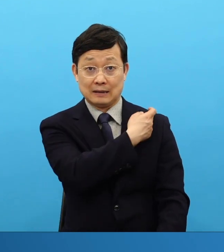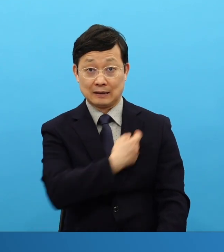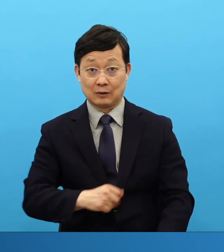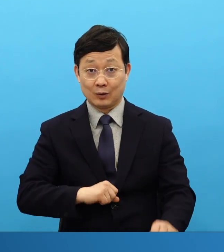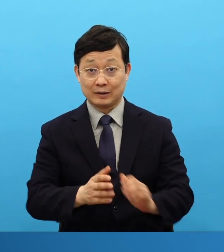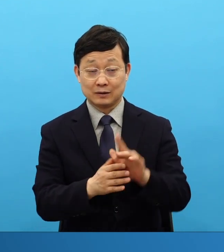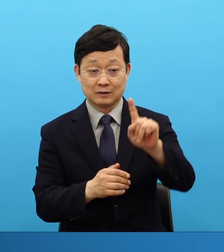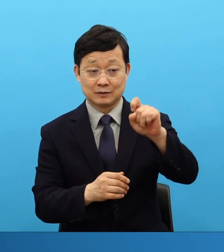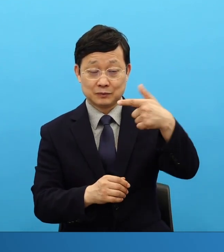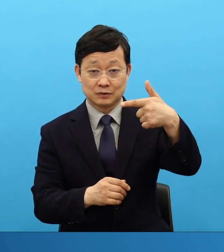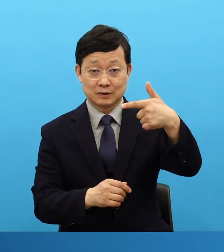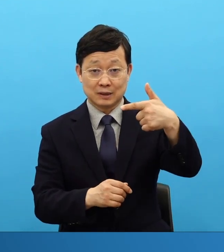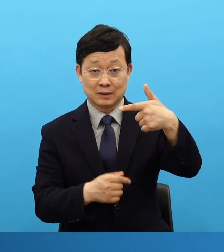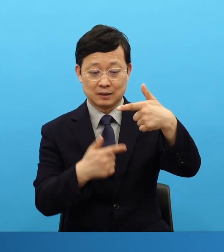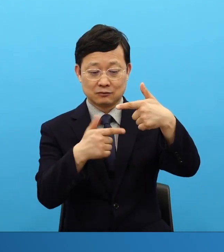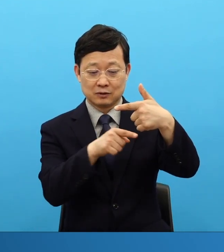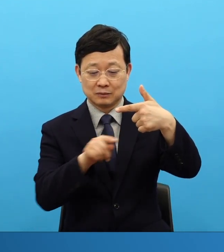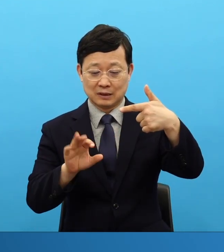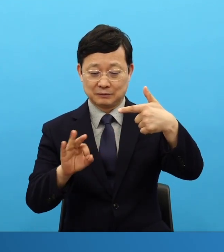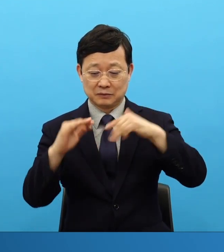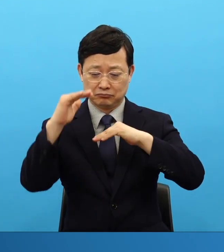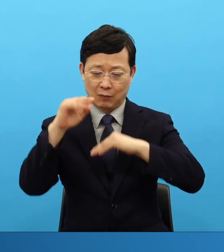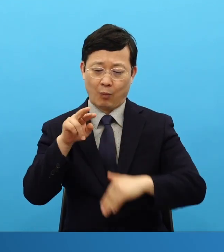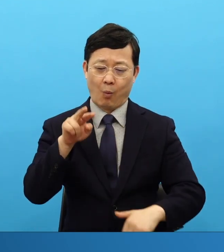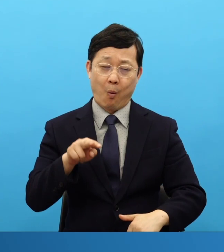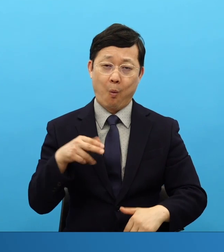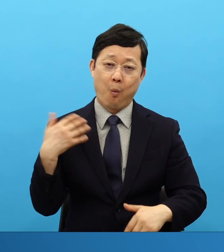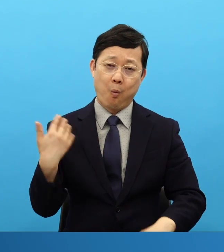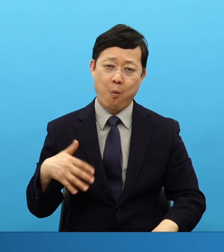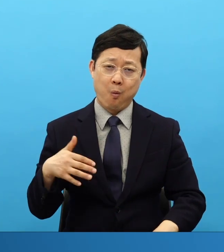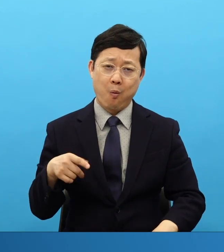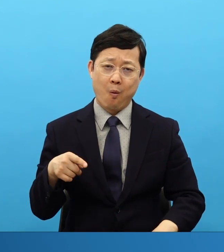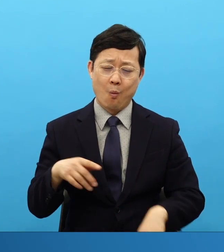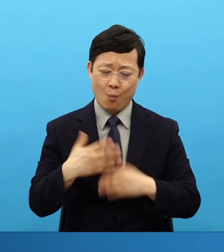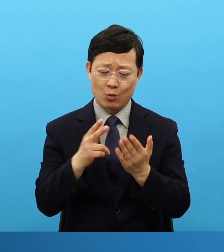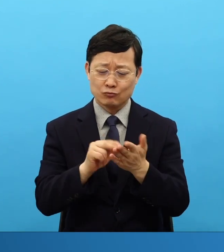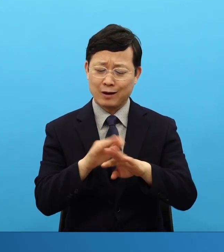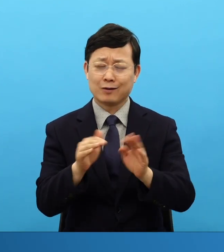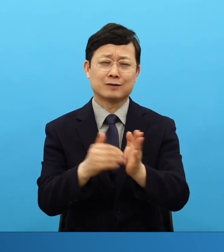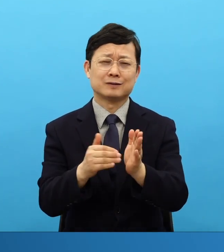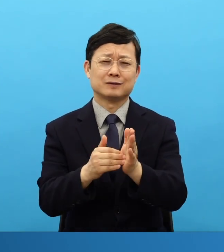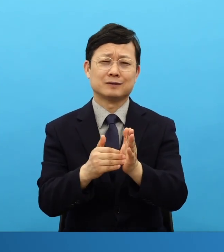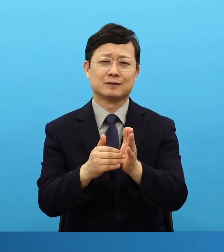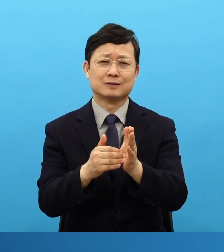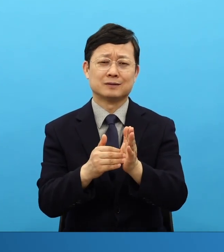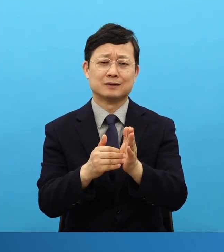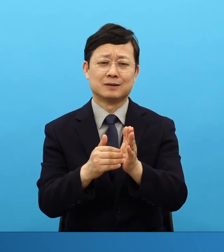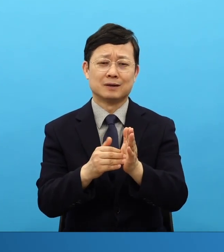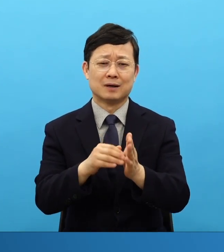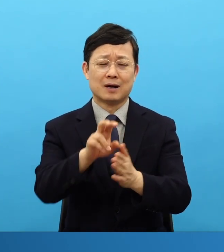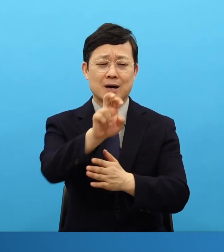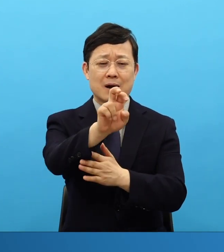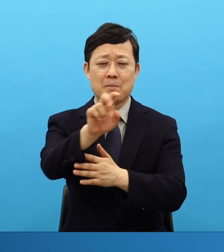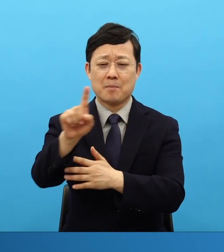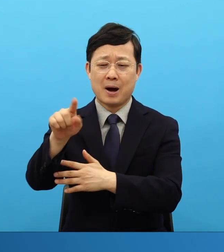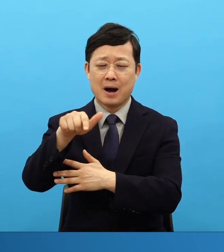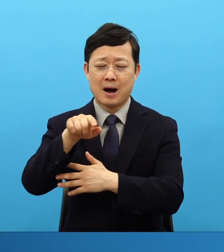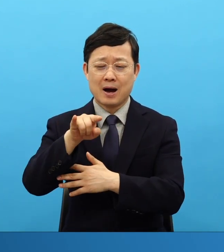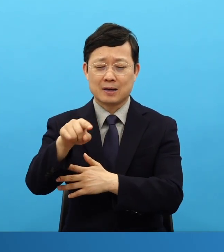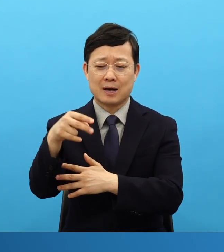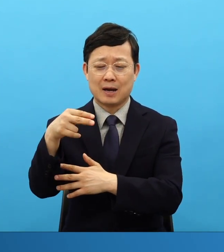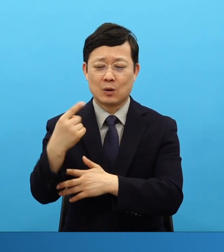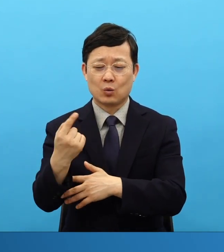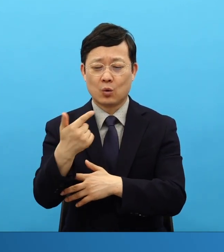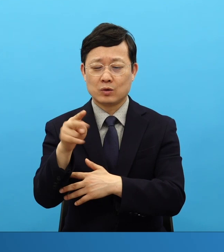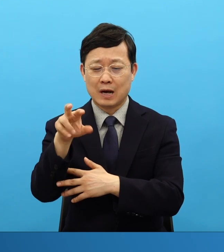이걸 잘 보세요. Look at this carefully. Acts chapter 16 verse 6 to 10. 이미 끝난 겁니다. It's already 마게도냐로. In Macedonia. 아,